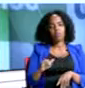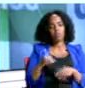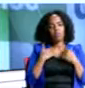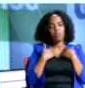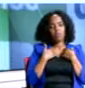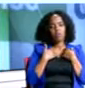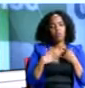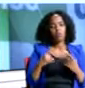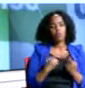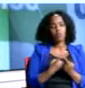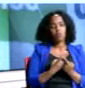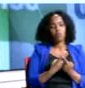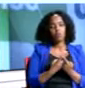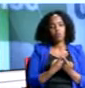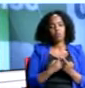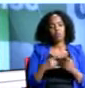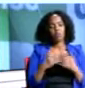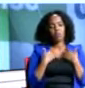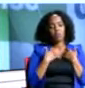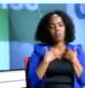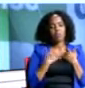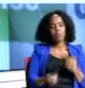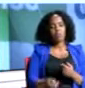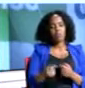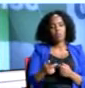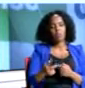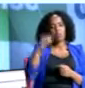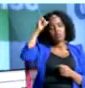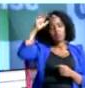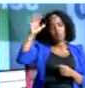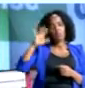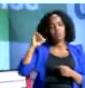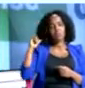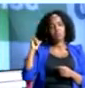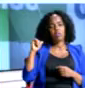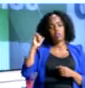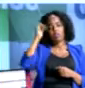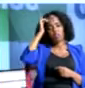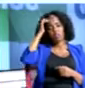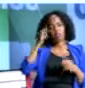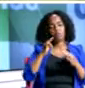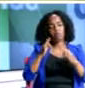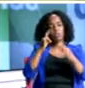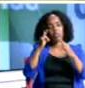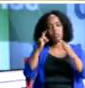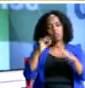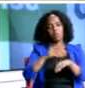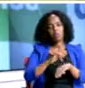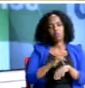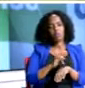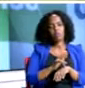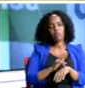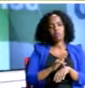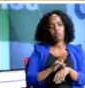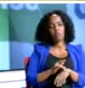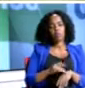yadamu juwal kunnam ti yoro kabatan. Defani namo tabirat tibwe kana dabasu sani tindura. Mellato nismullachu